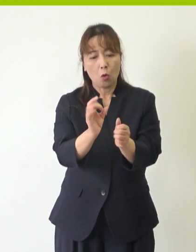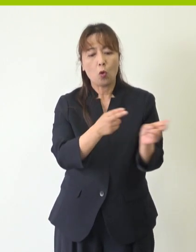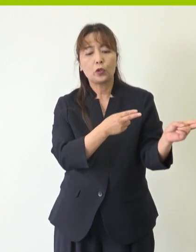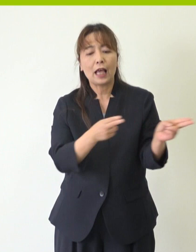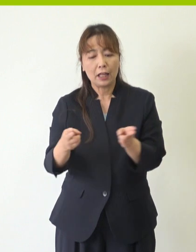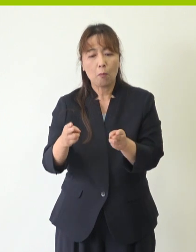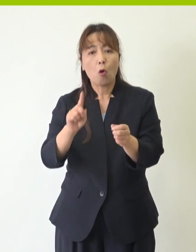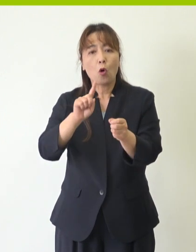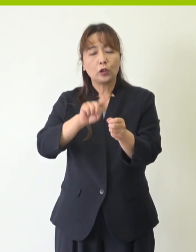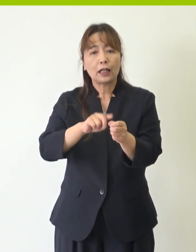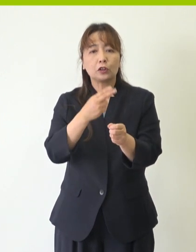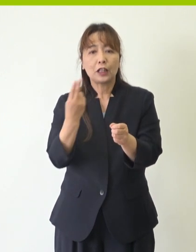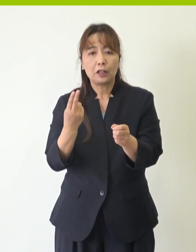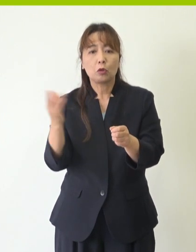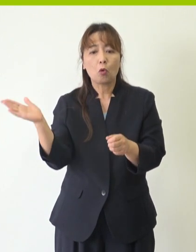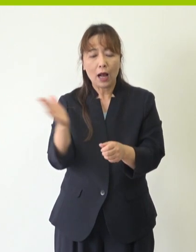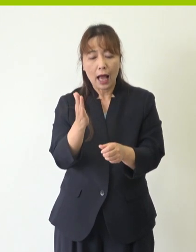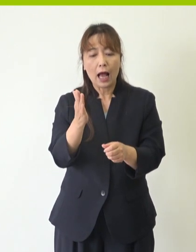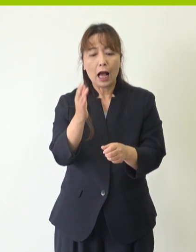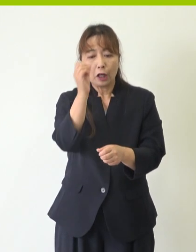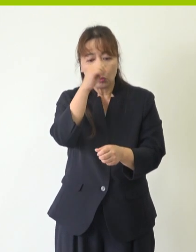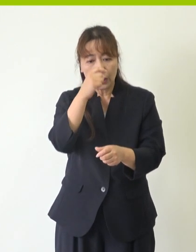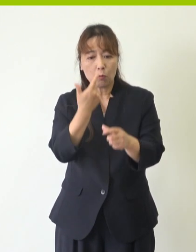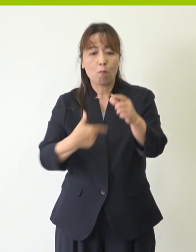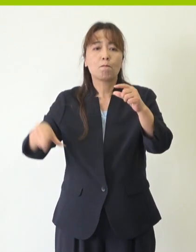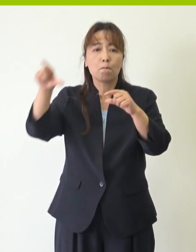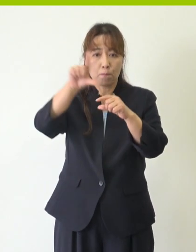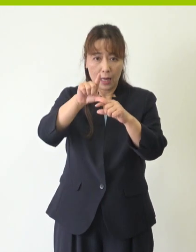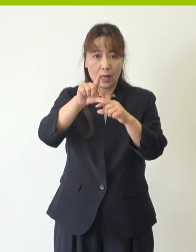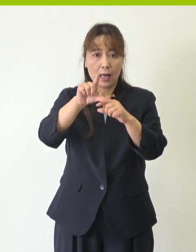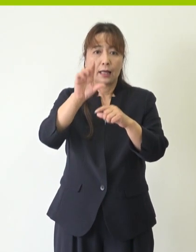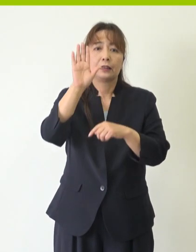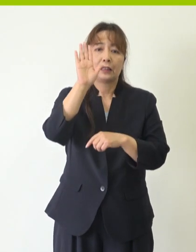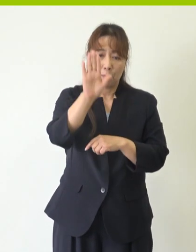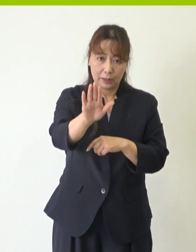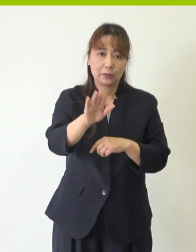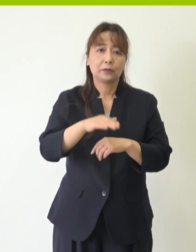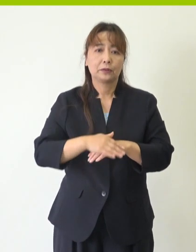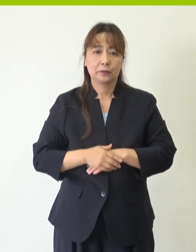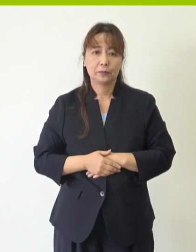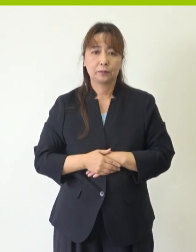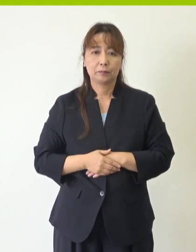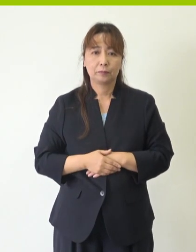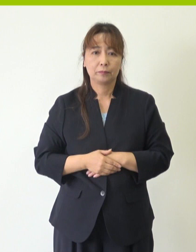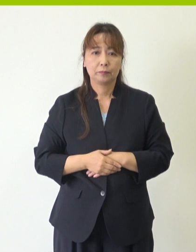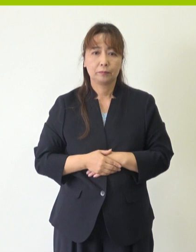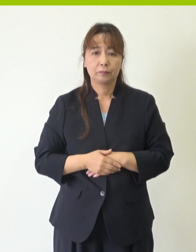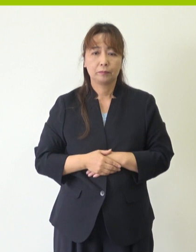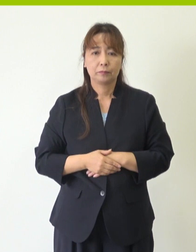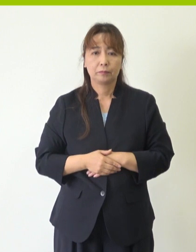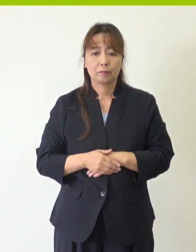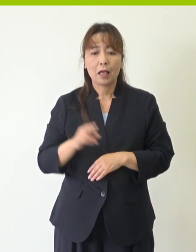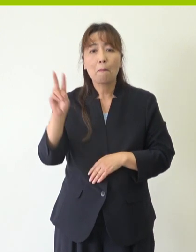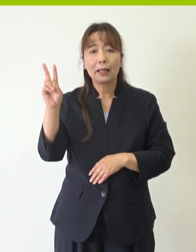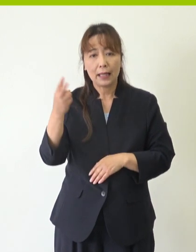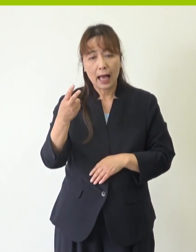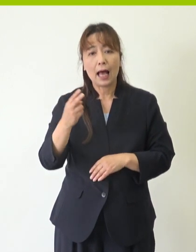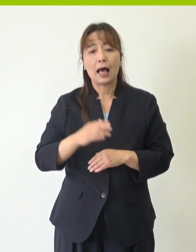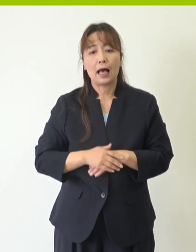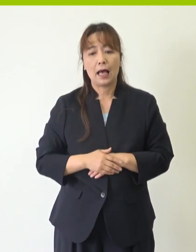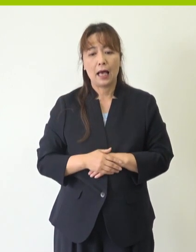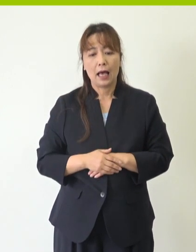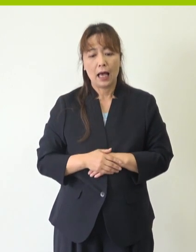ですね昨年度から増額をしているという事も一つの後押しになっているかと思っておりますまたです